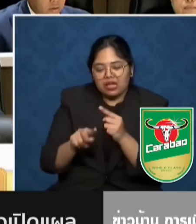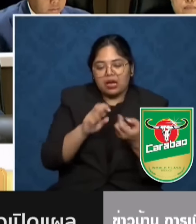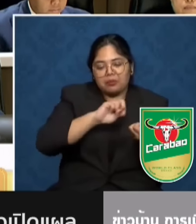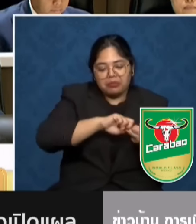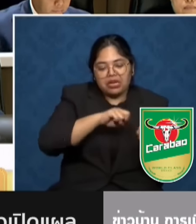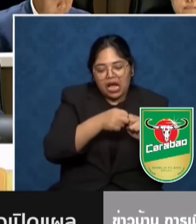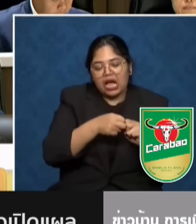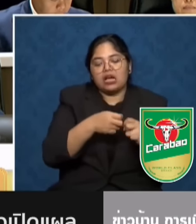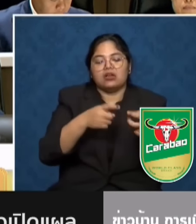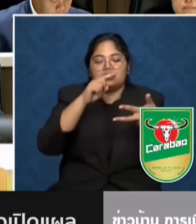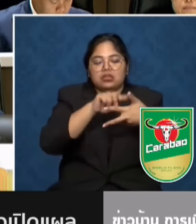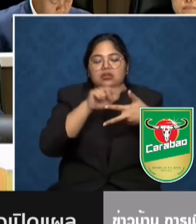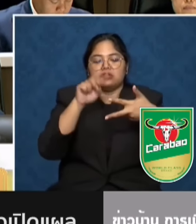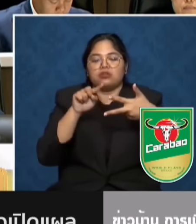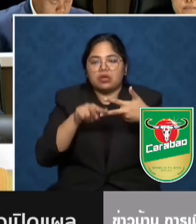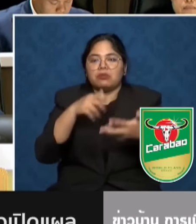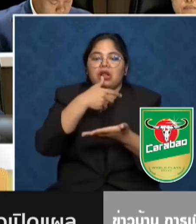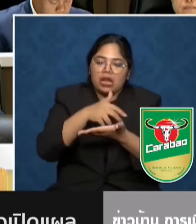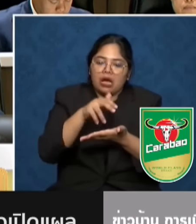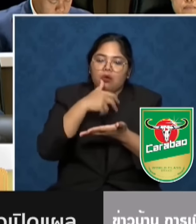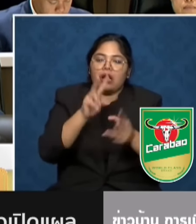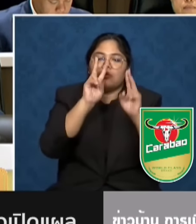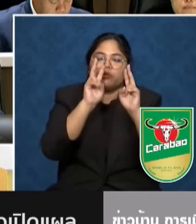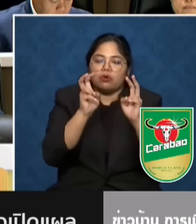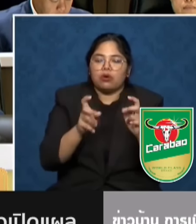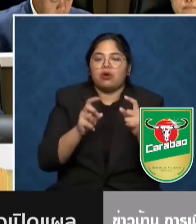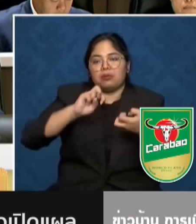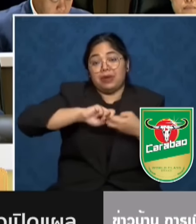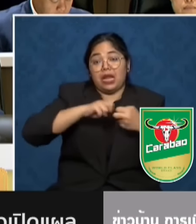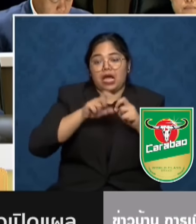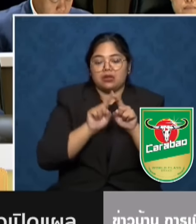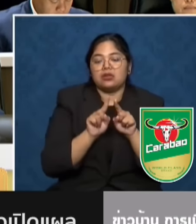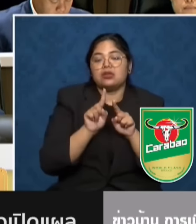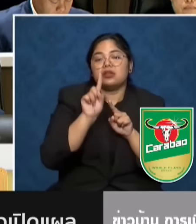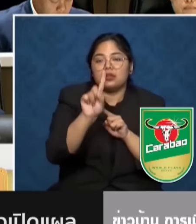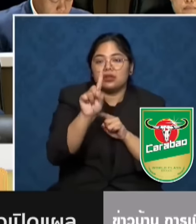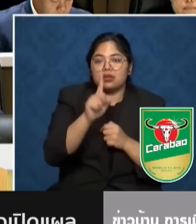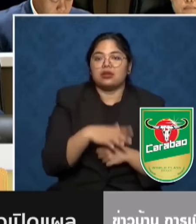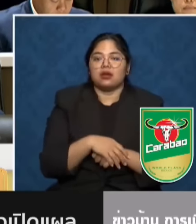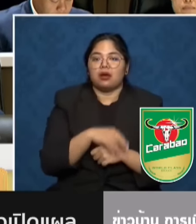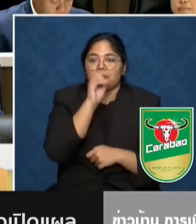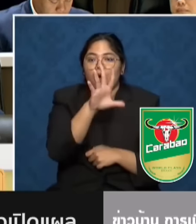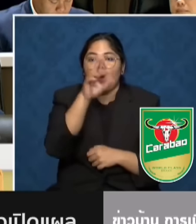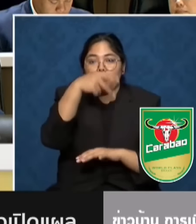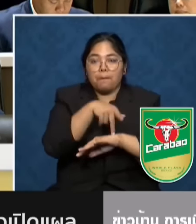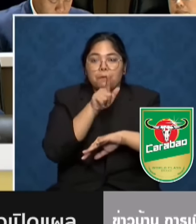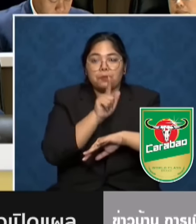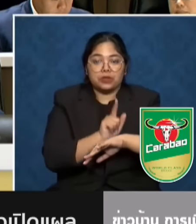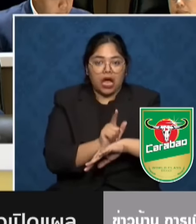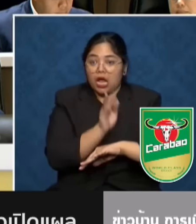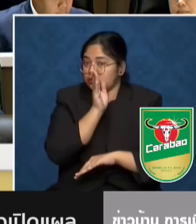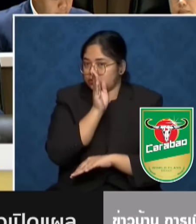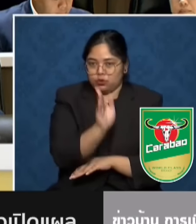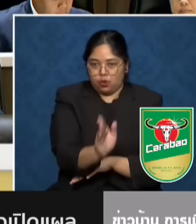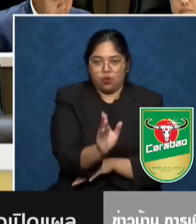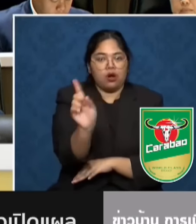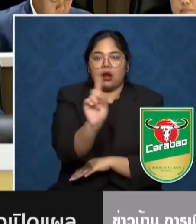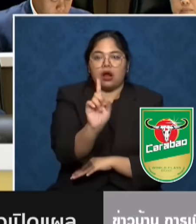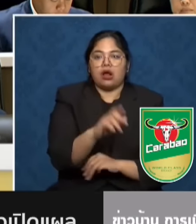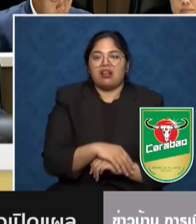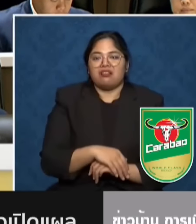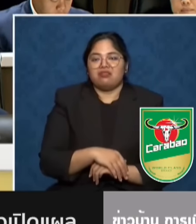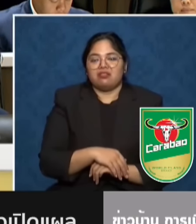วี เออ แล้วคุณทวีตอบบอกว่าที่ตอบเนี่ยสภาไม่ได้เป็นคนออกนะ ครับ นายกกรมราชทัณฑ์รัฐ